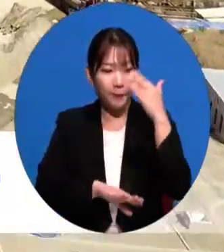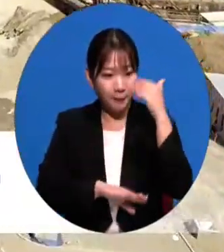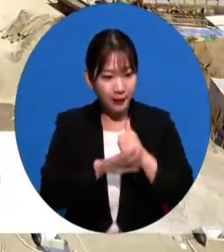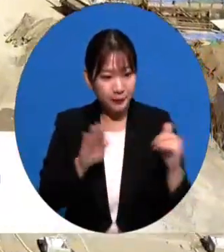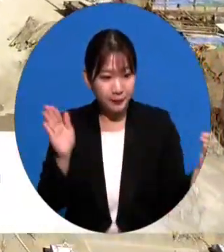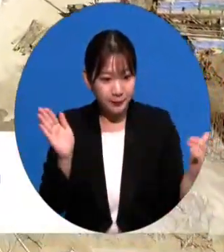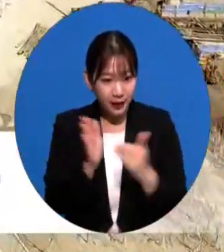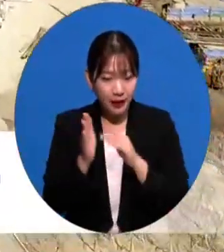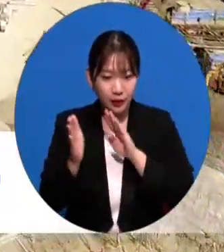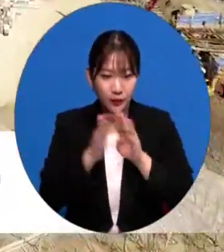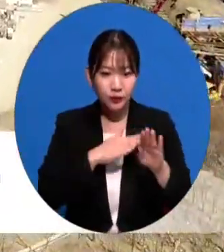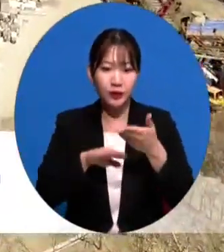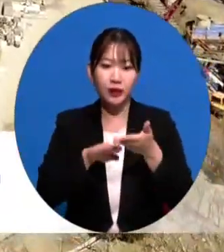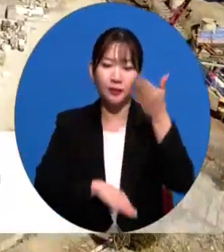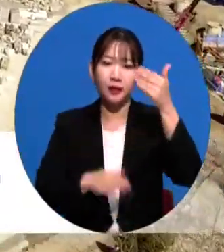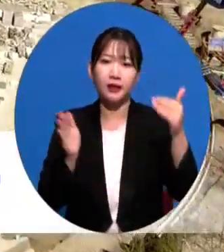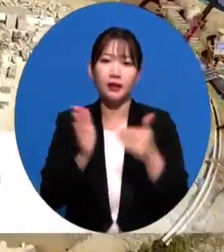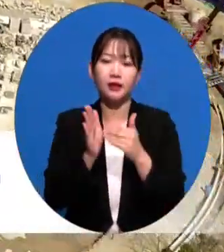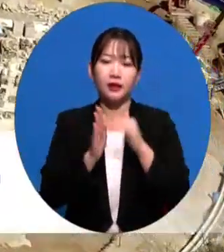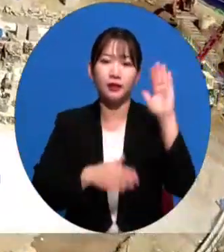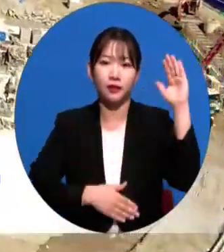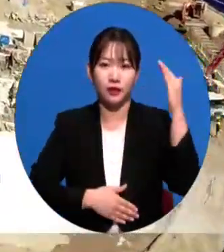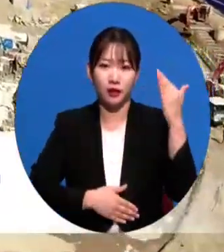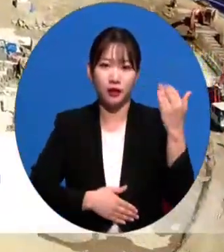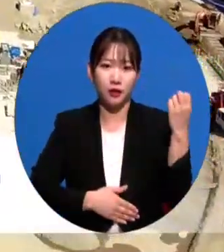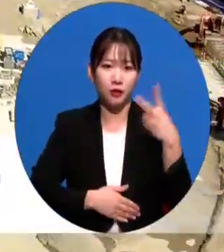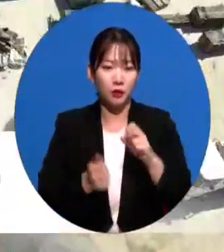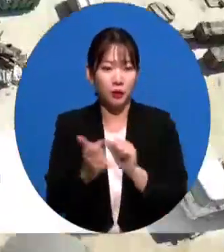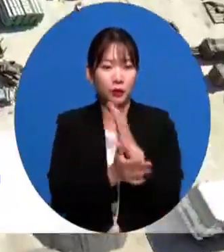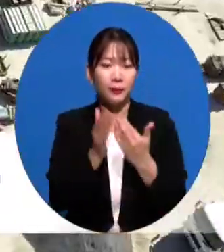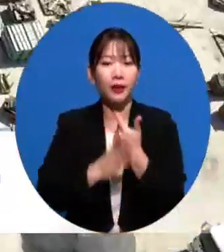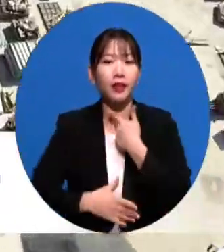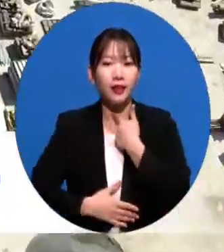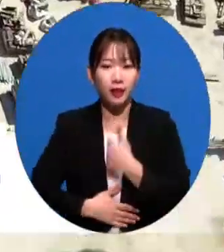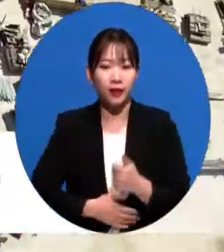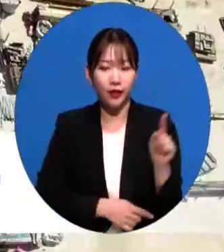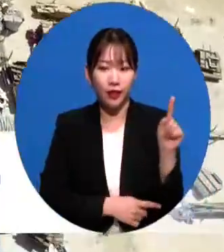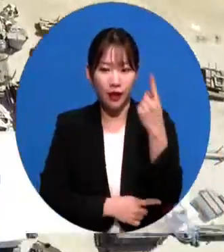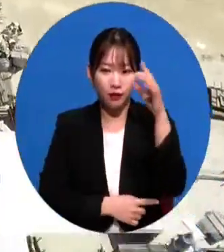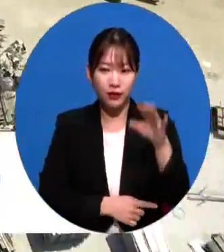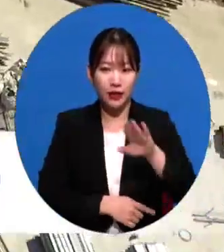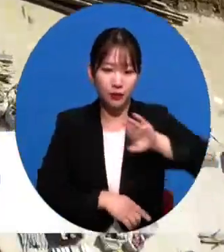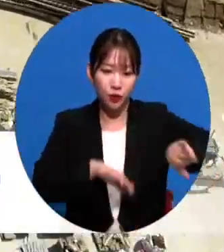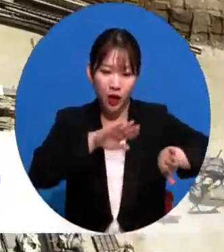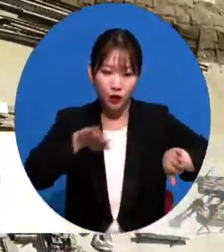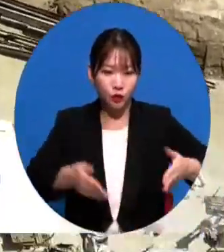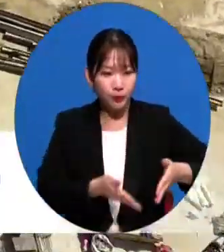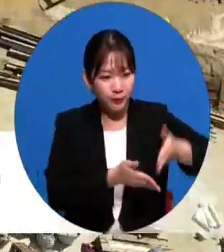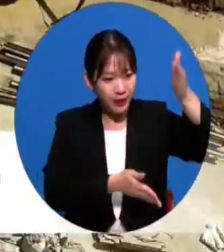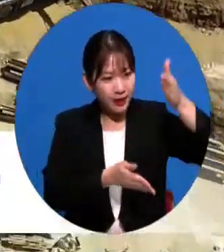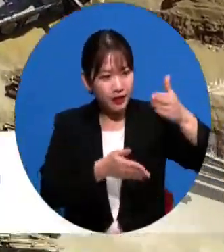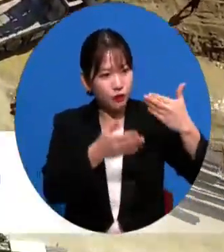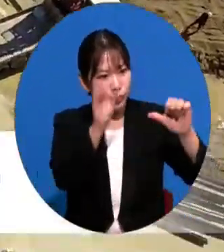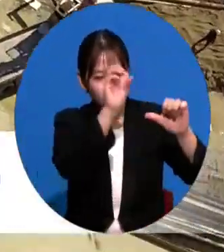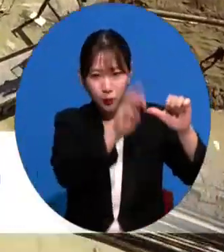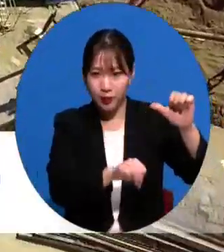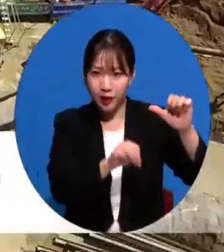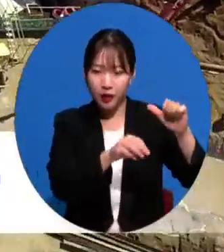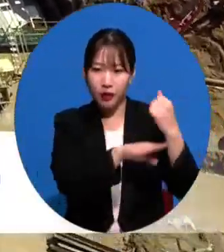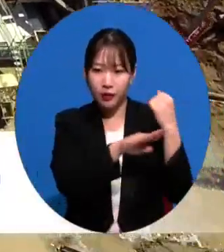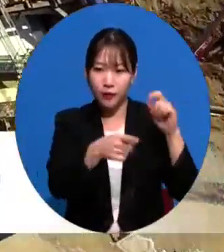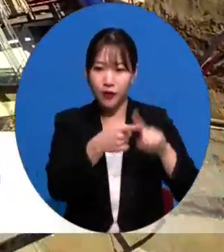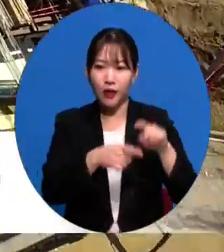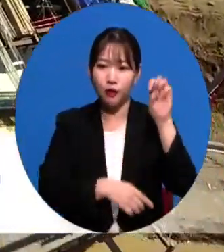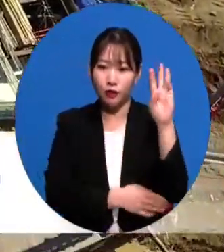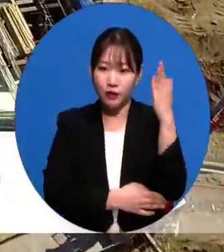마치고 상반기 중에 완료됩니다. 한편 논란이 불거졌던 야구장 좌우 펜스 95m 규격에 대해